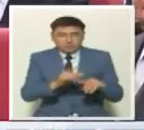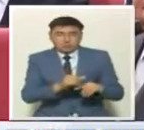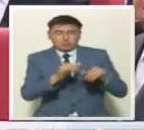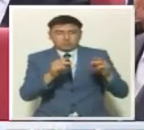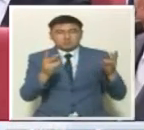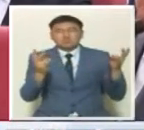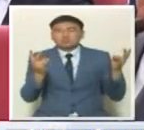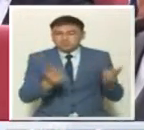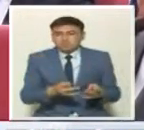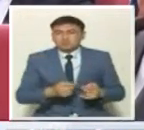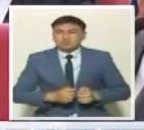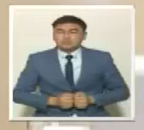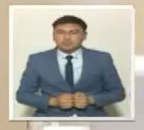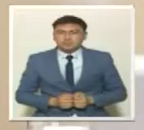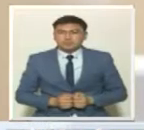всех этих вопросов.